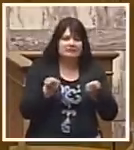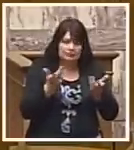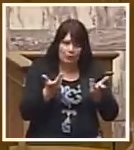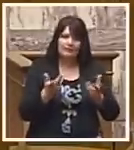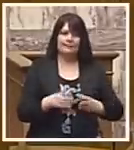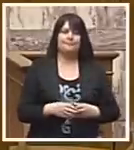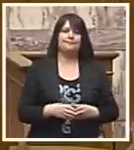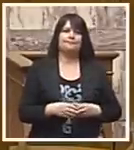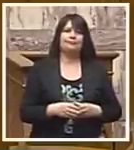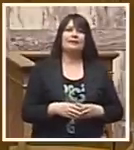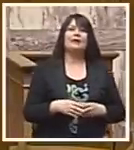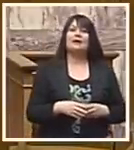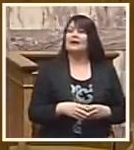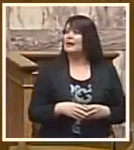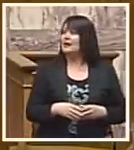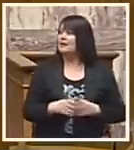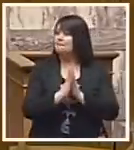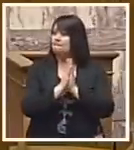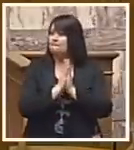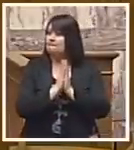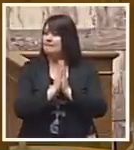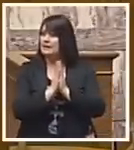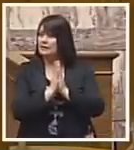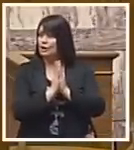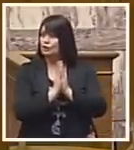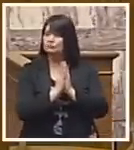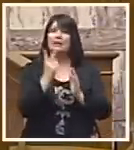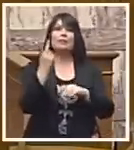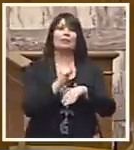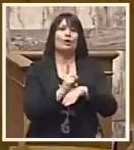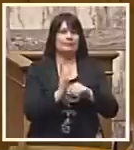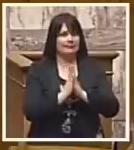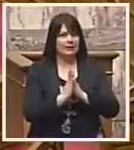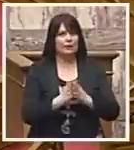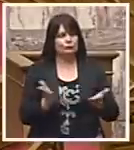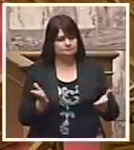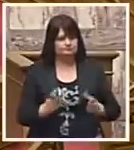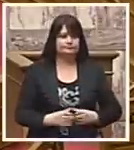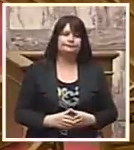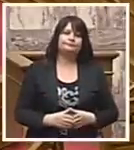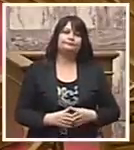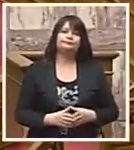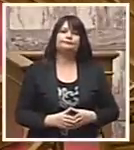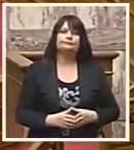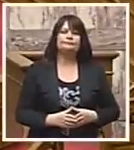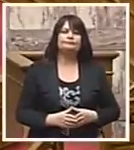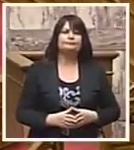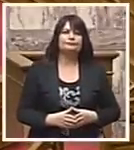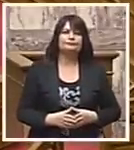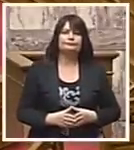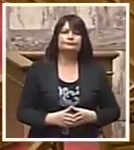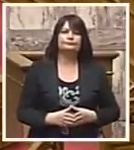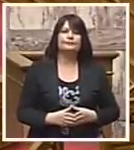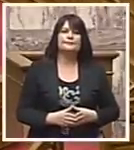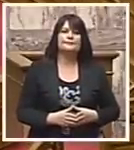λεγόμενης επαναδιαπραγμάτευσης. Θα μου δώσετε 2 λεπτά. Θα έχετε, κύριε Πρωθυπουργέ, θα έχετε την ανοχή του